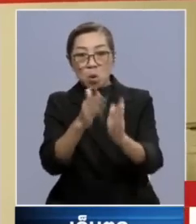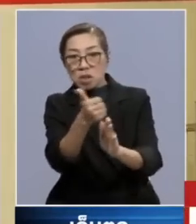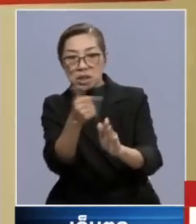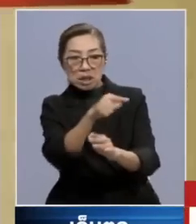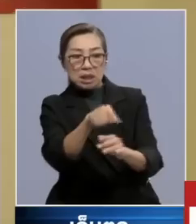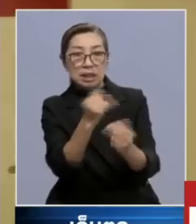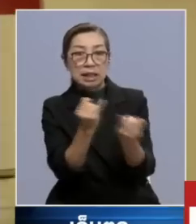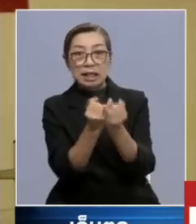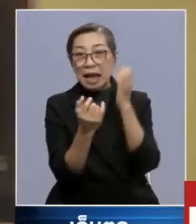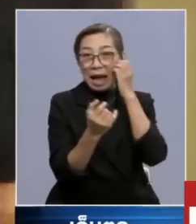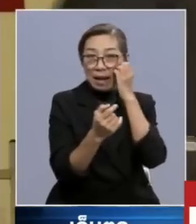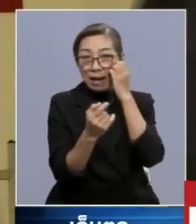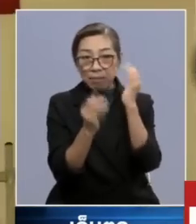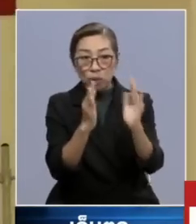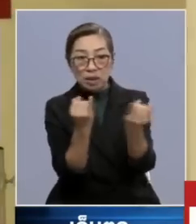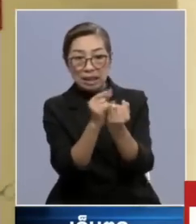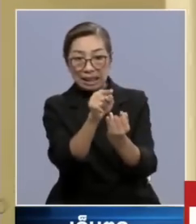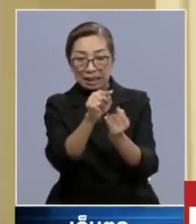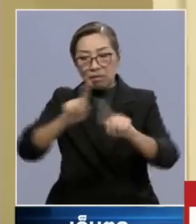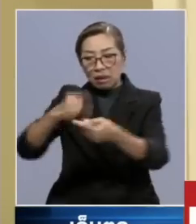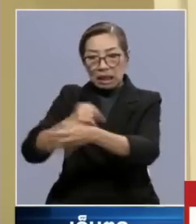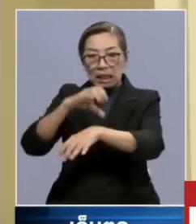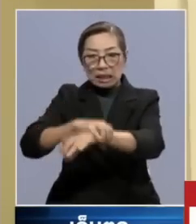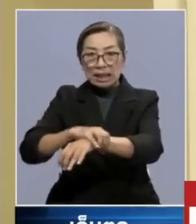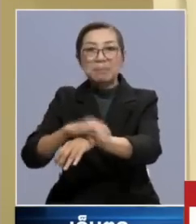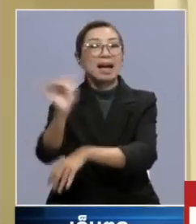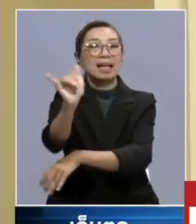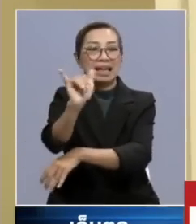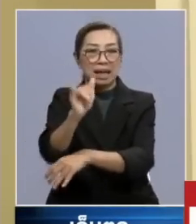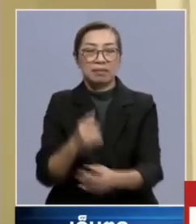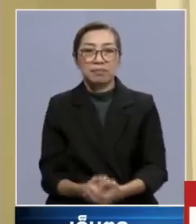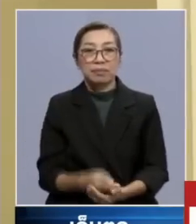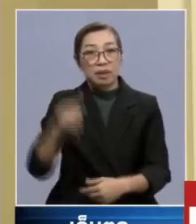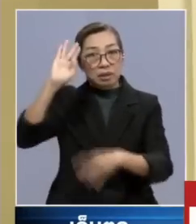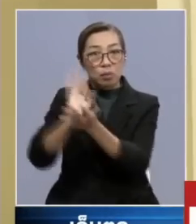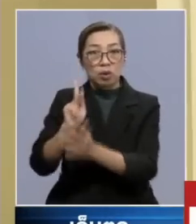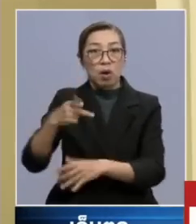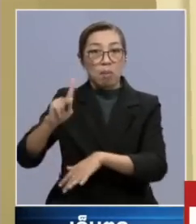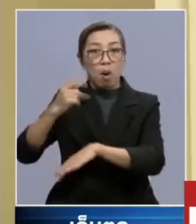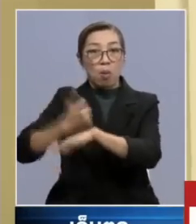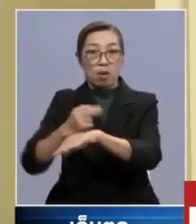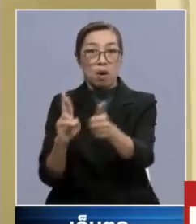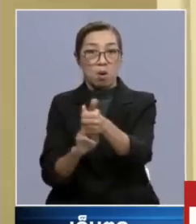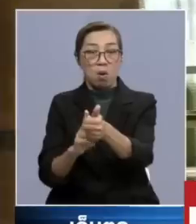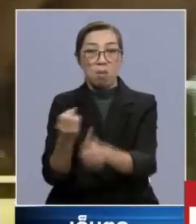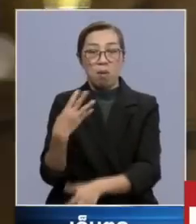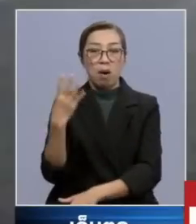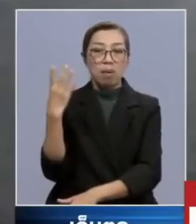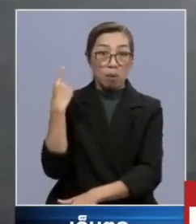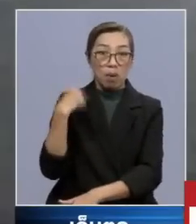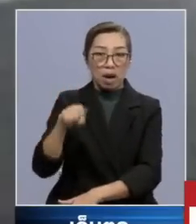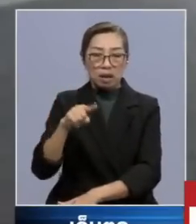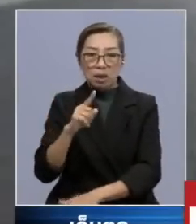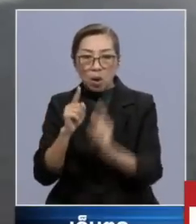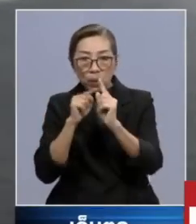ลใกล้ชิดเพิ่มเติมนะคะโดยพันตำรวจเอกอเนกเตาสุภาพรองผู้บังคับการกองปราบปรามเนี่ยบอกนะคะว่าเมื่อวานนั้นได้มีการสอบ